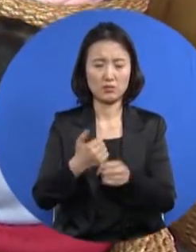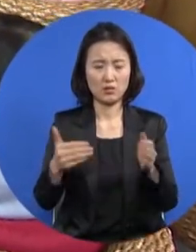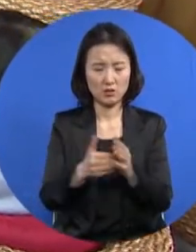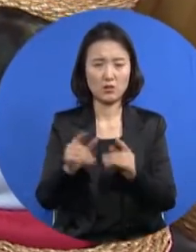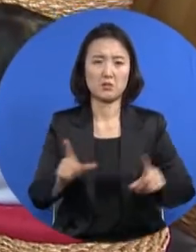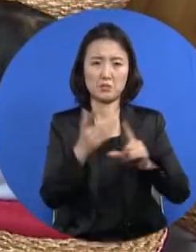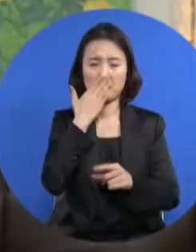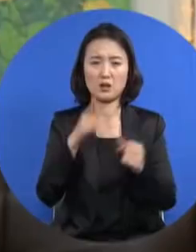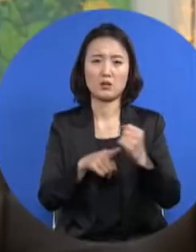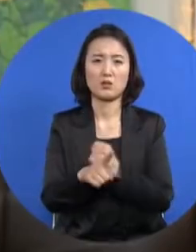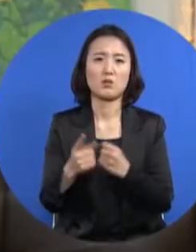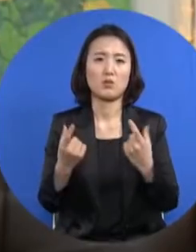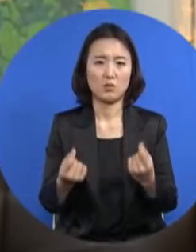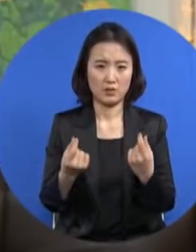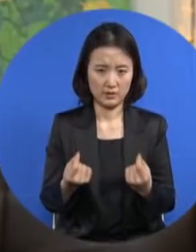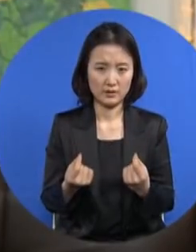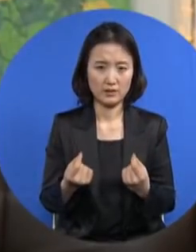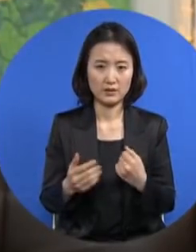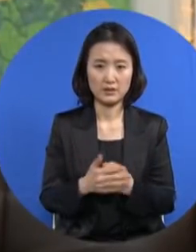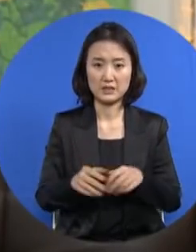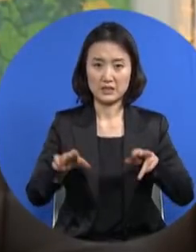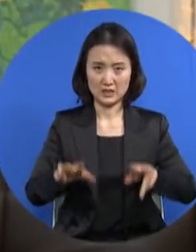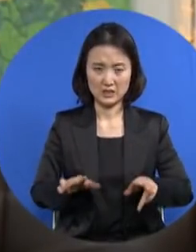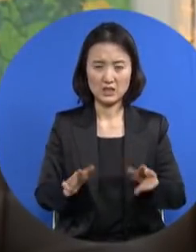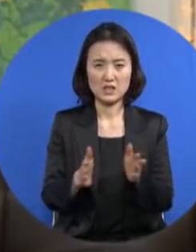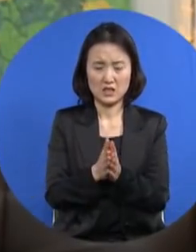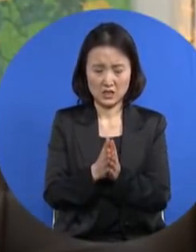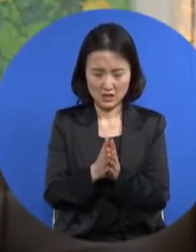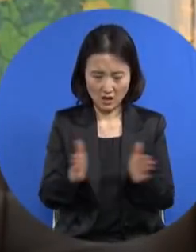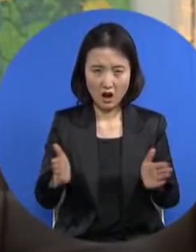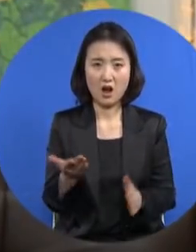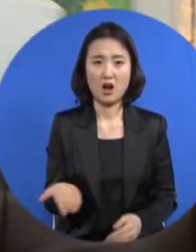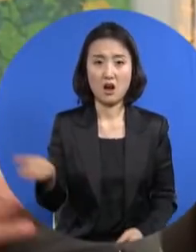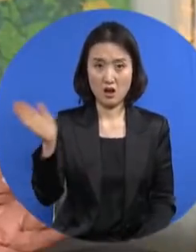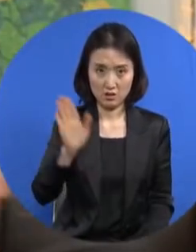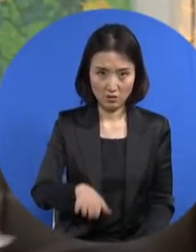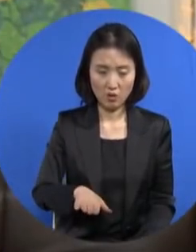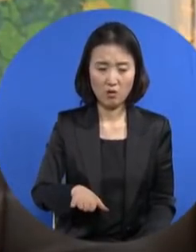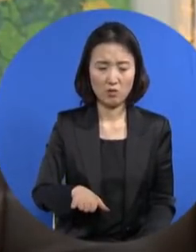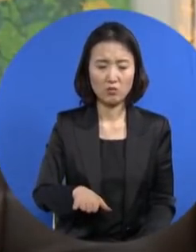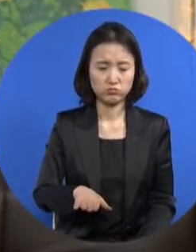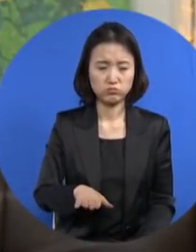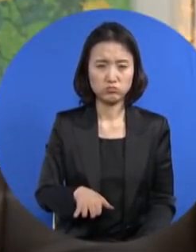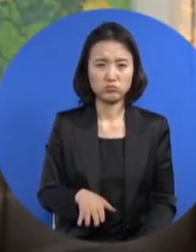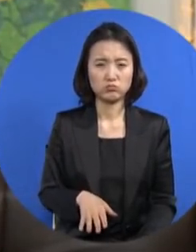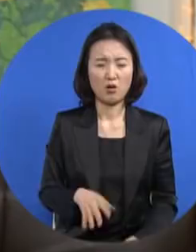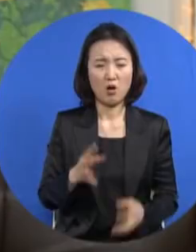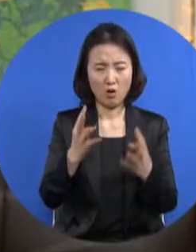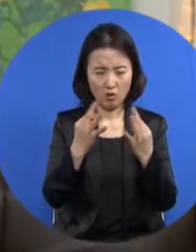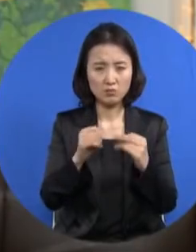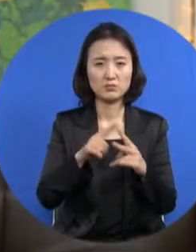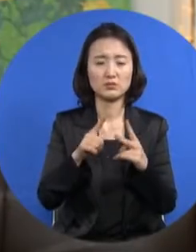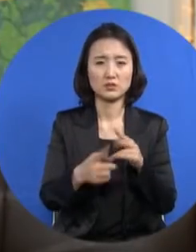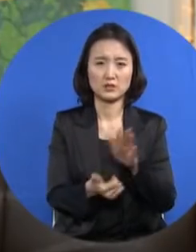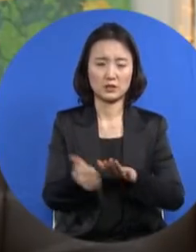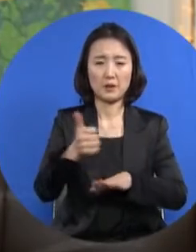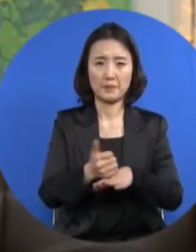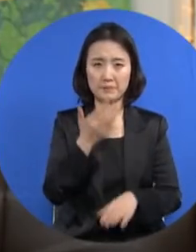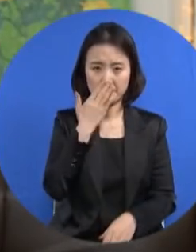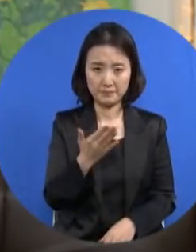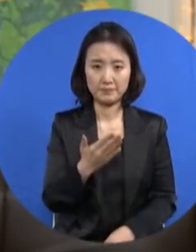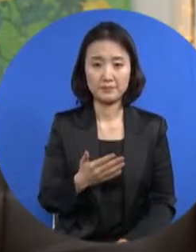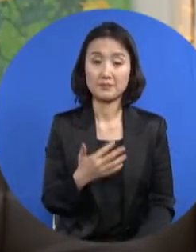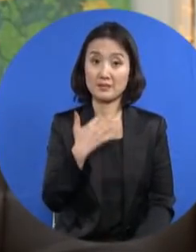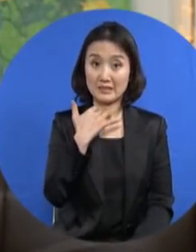거니까요. 네. 여러분이 지금 시작하셔도요. 얼마든지 성공을 할 수 있으리라고 생각을 하고요.